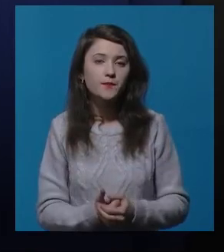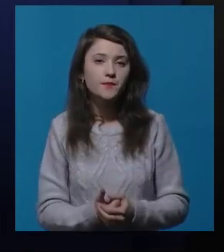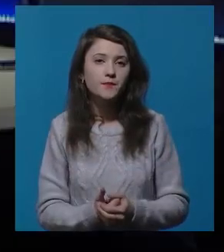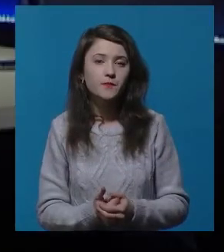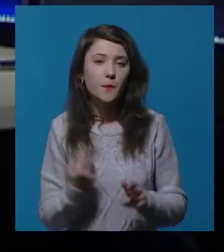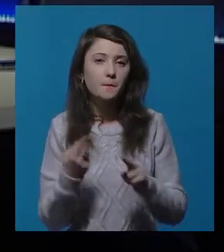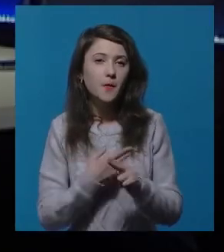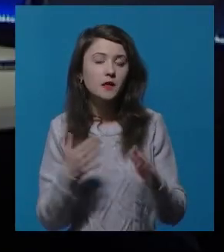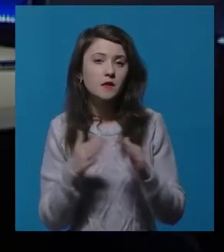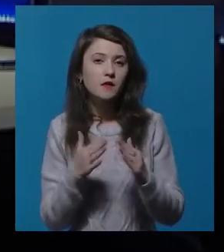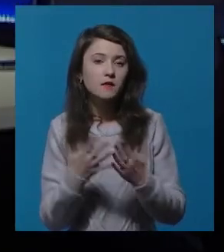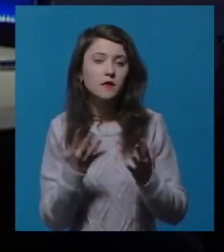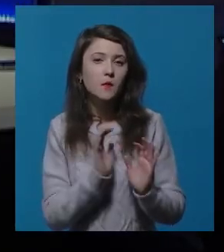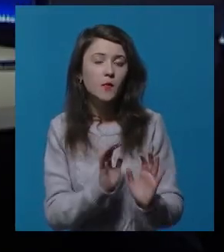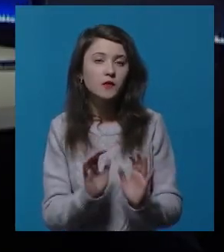безхатьків, яким опікуються певні